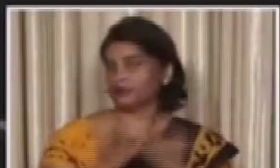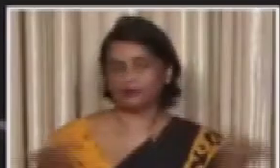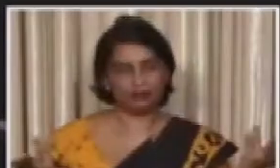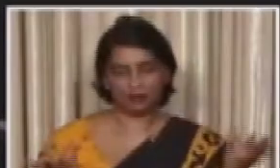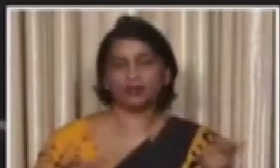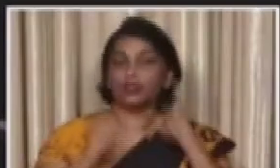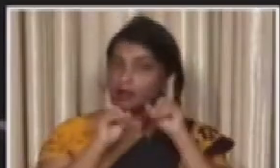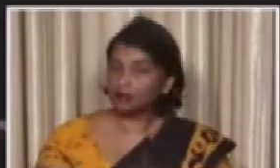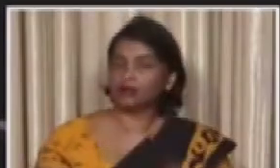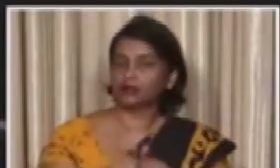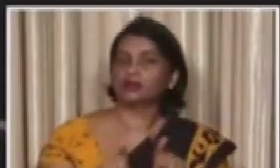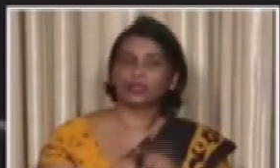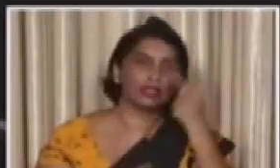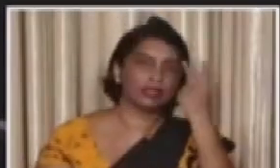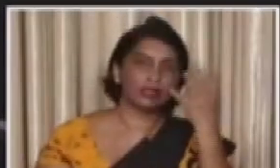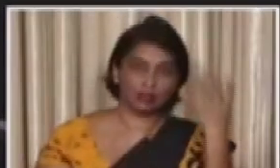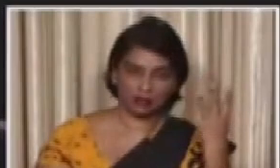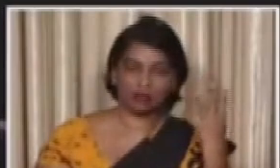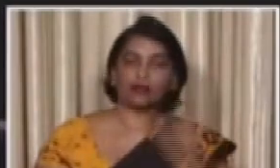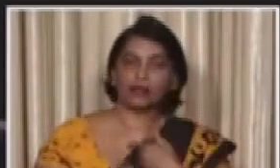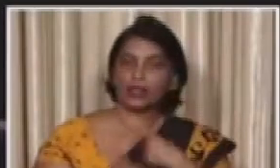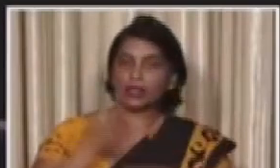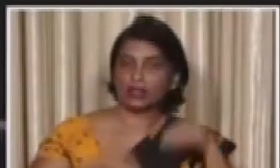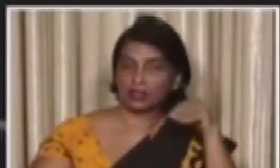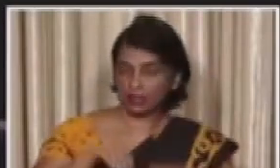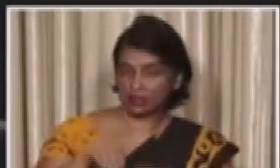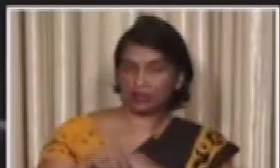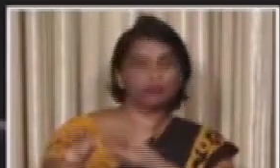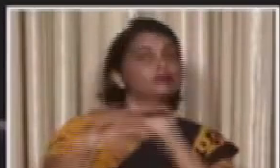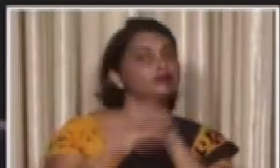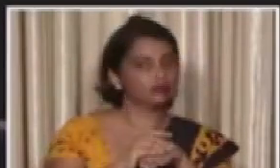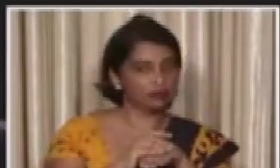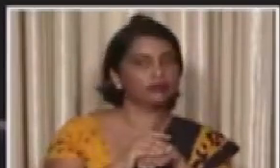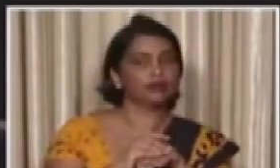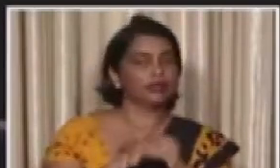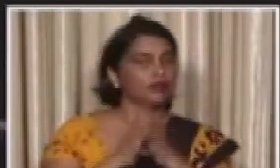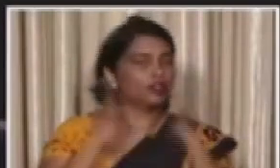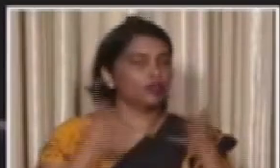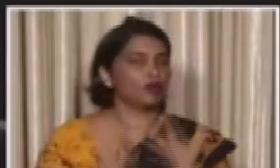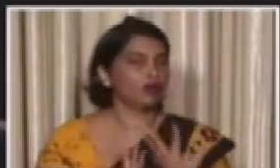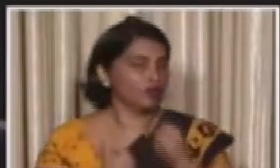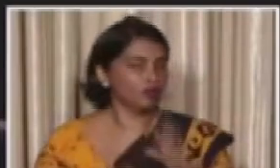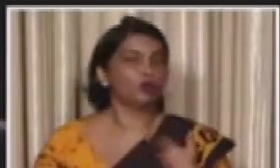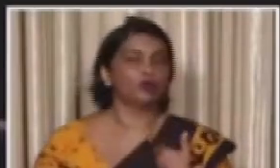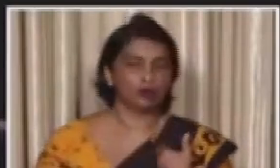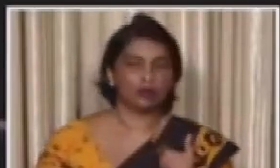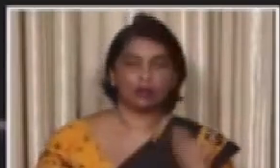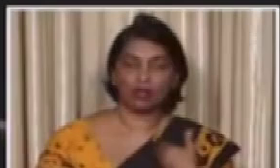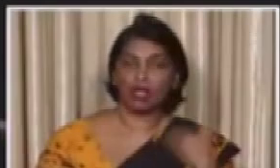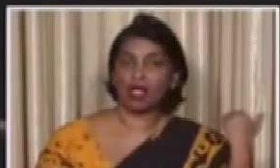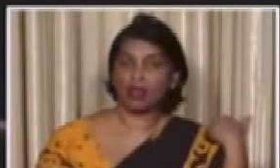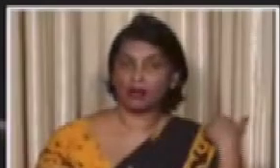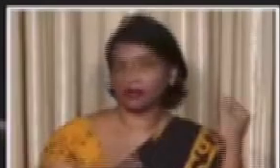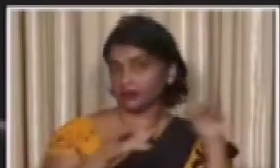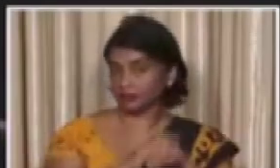නැහැ. ඊට අමතරව 2004 මා දේශපාලනයට ඇතුල් වීමට මට තිබුණ ලොකුම අවශ්‍යතාවය තමයි මගේ අයියා